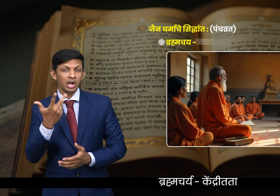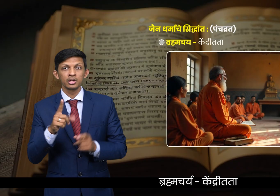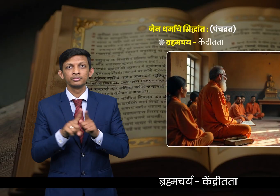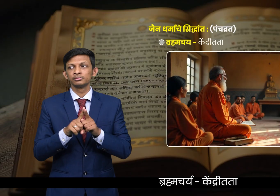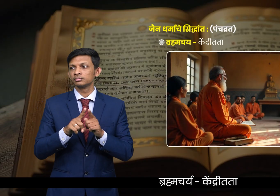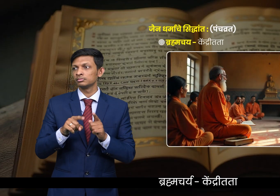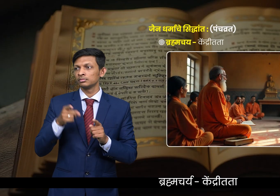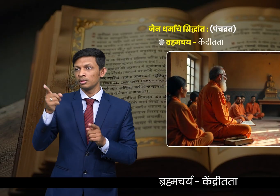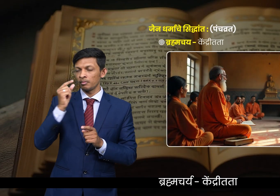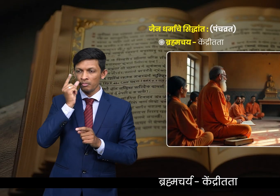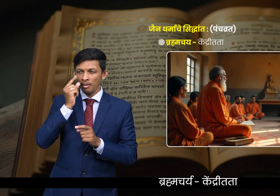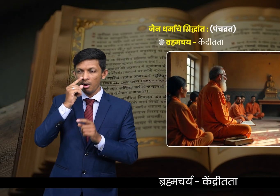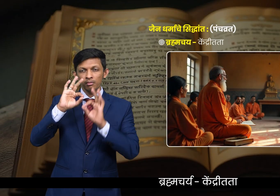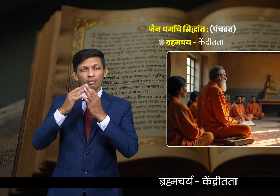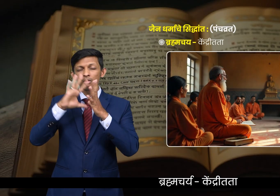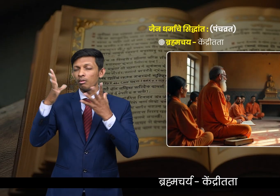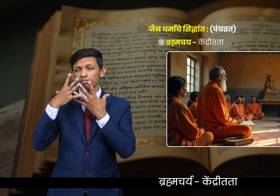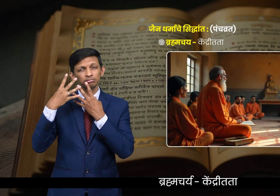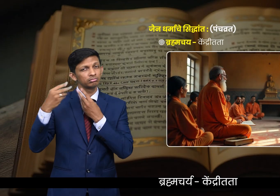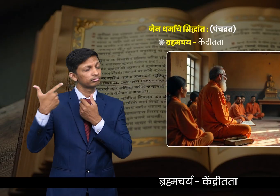ब्रह्मचर्य, केंद्रितता,